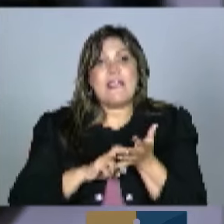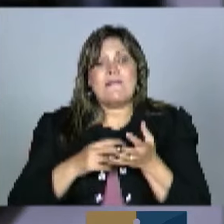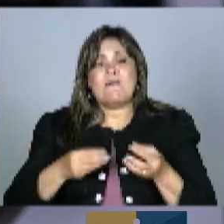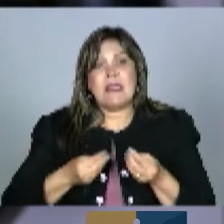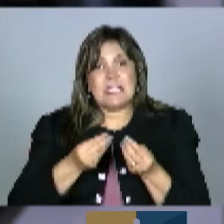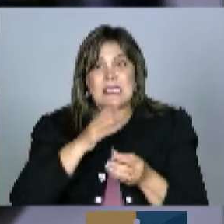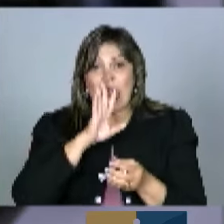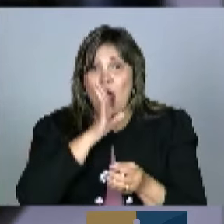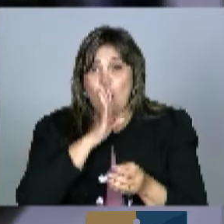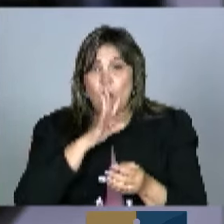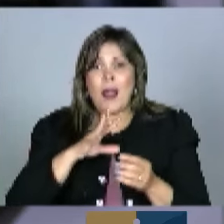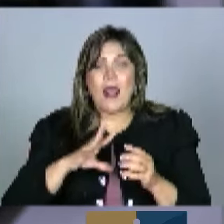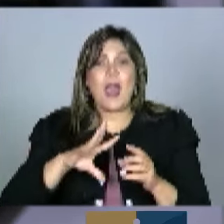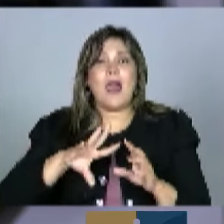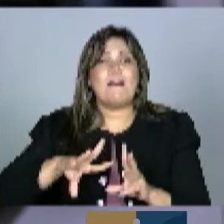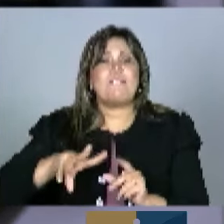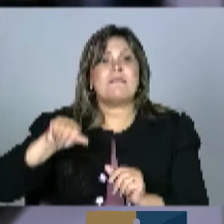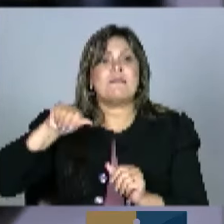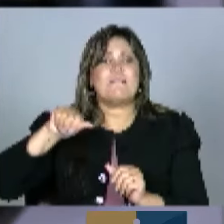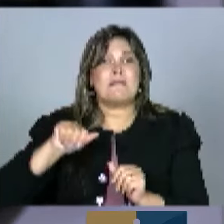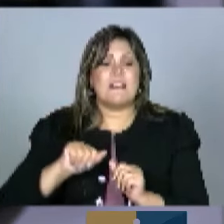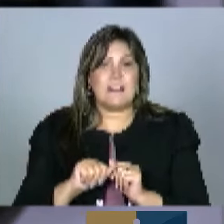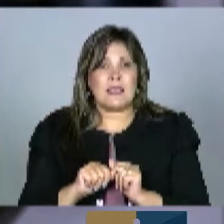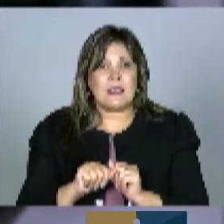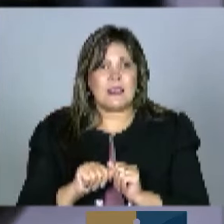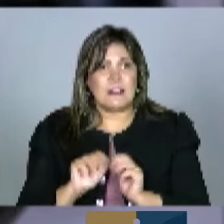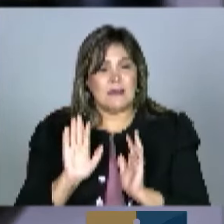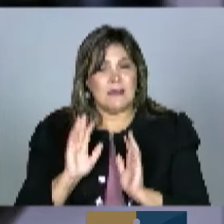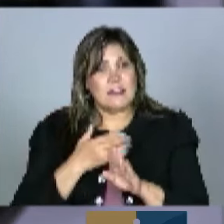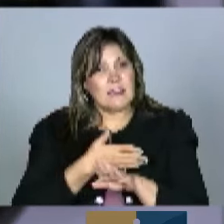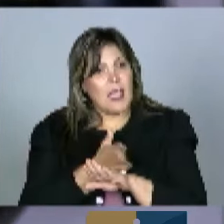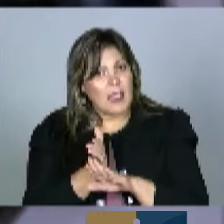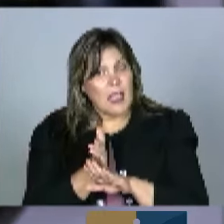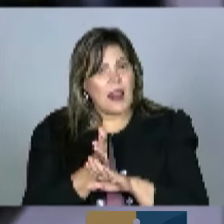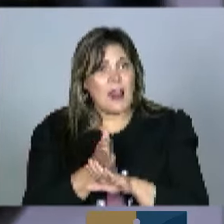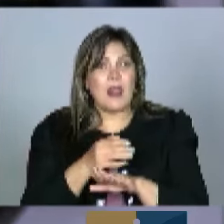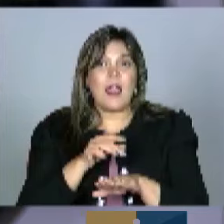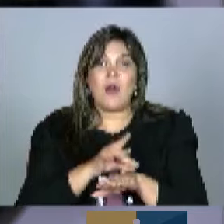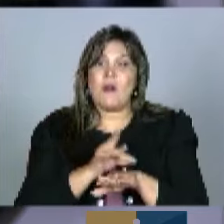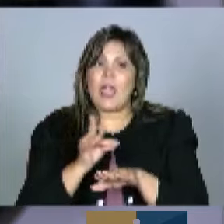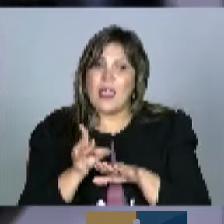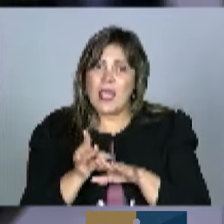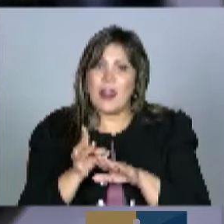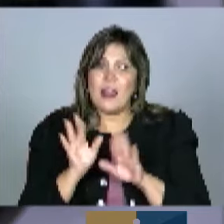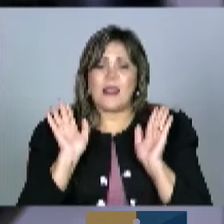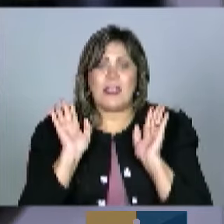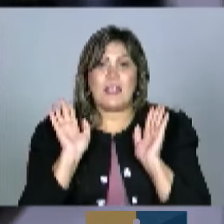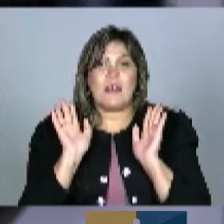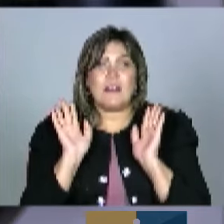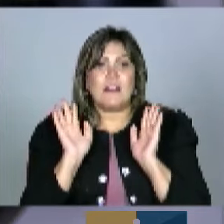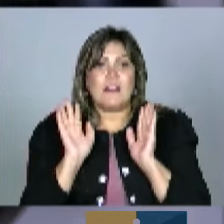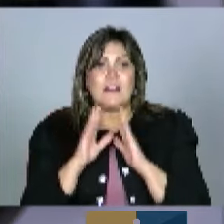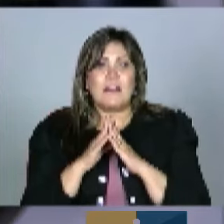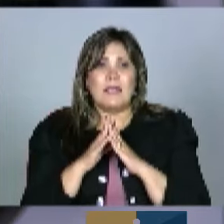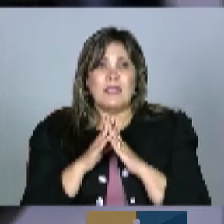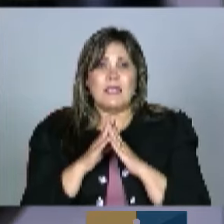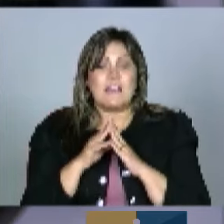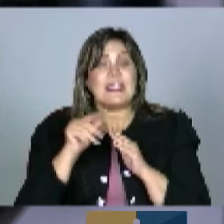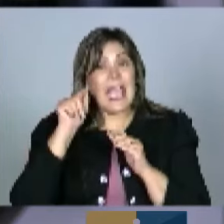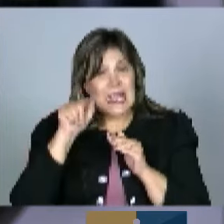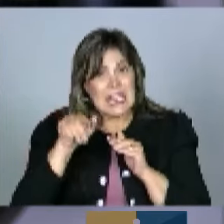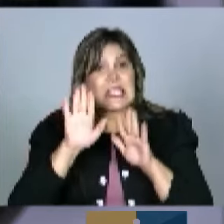التنفيذيه زي ما حصل مع ريري ي مطوحه يعني يقعدوا فترات طويله وماب يعني انت معك